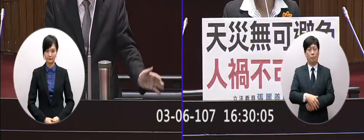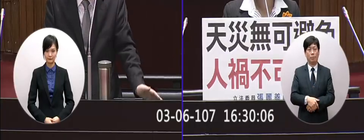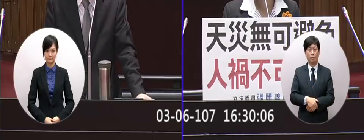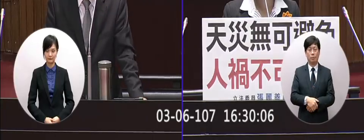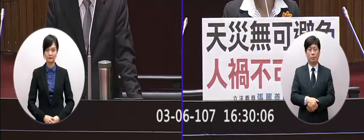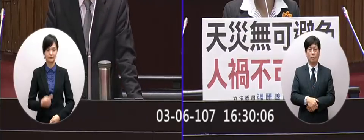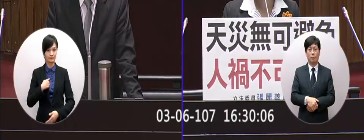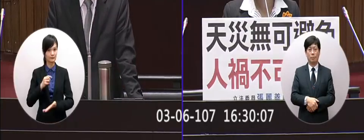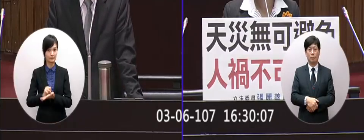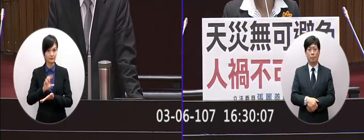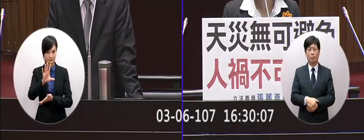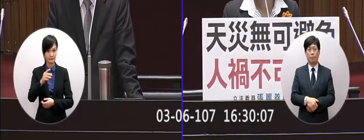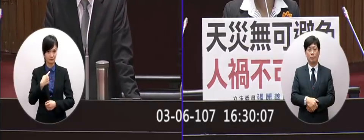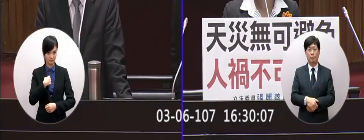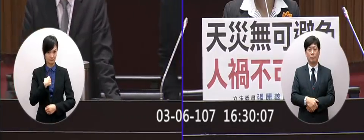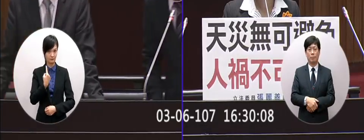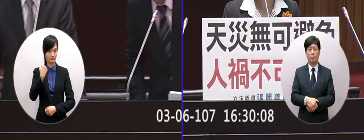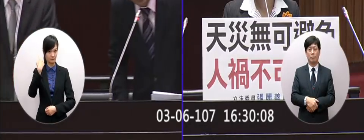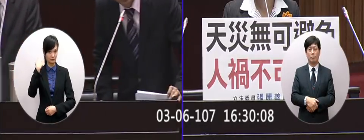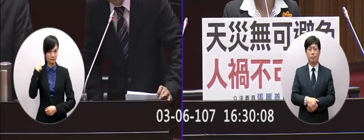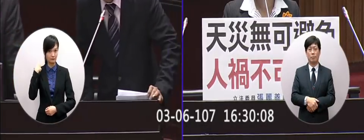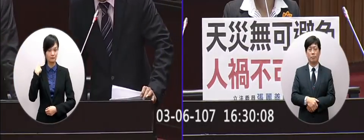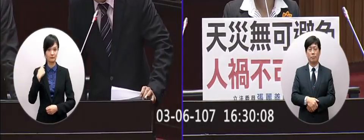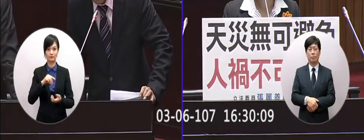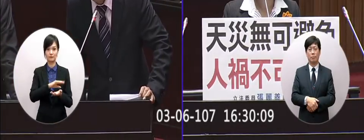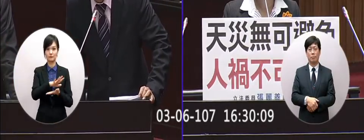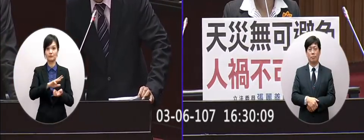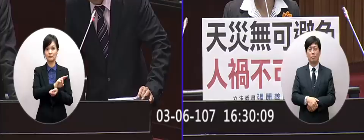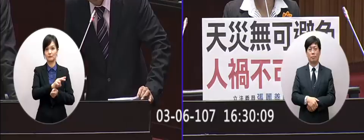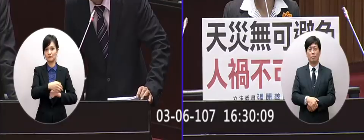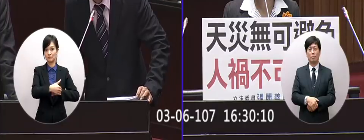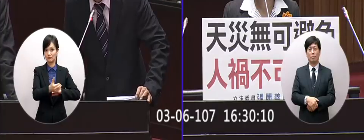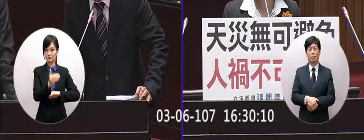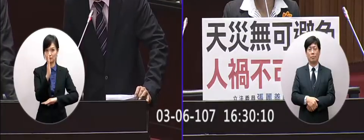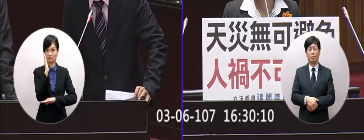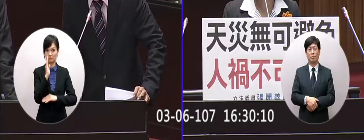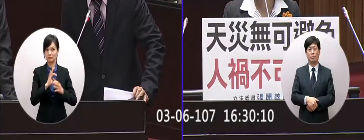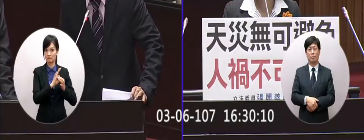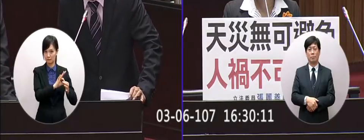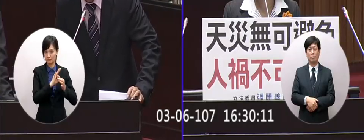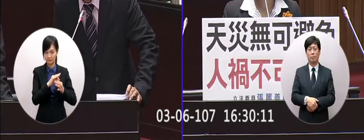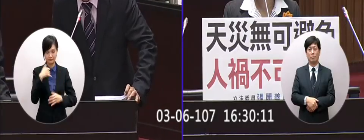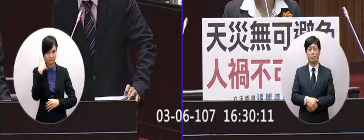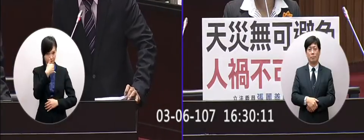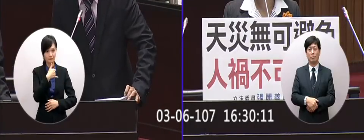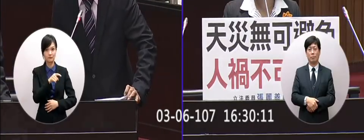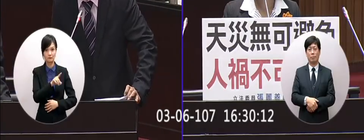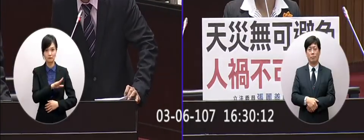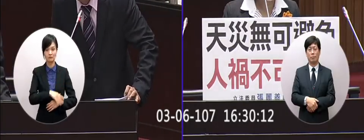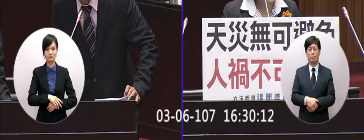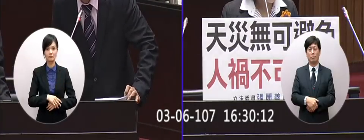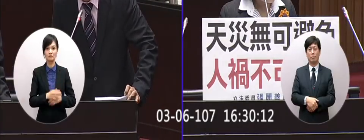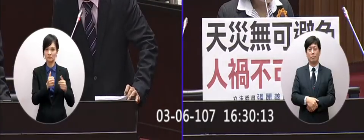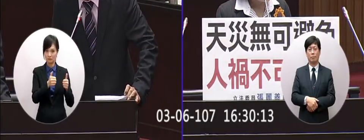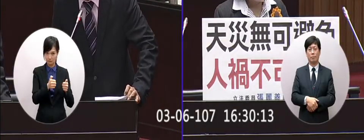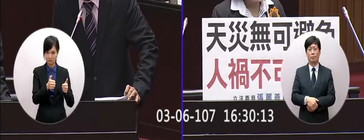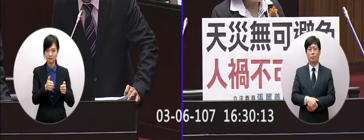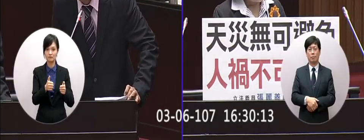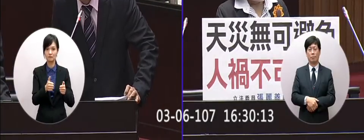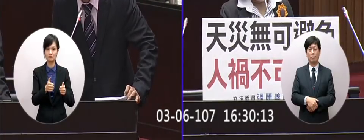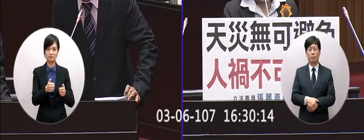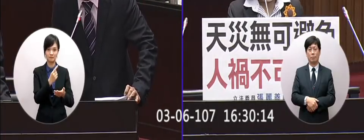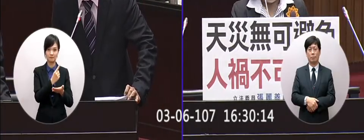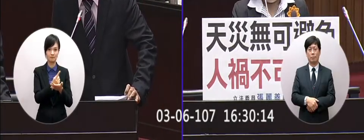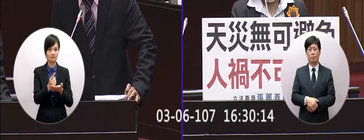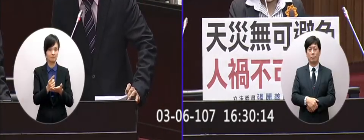跟委员报告，我们昨天就有跟云林县这一边县政府联络，那非常感谢，因为所有的